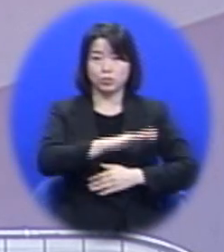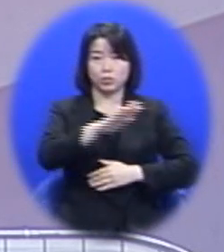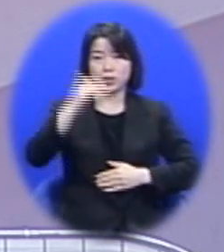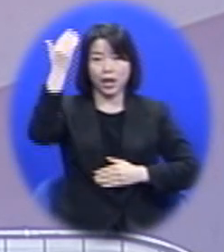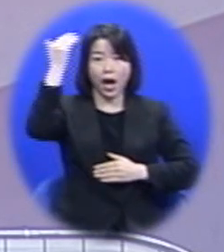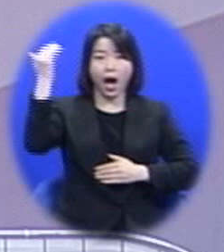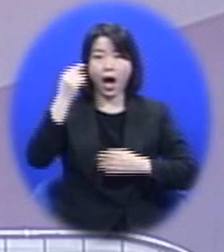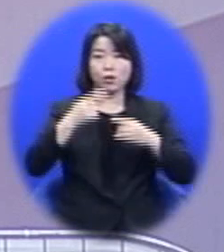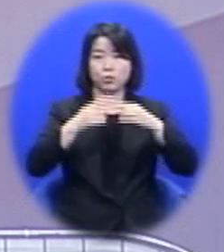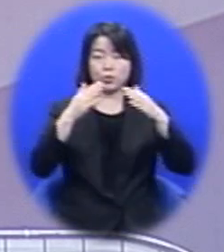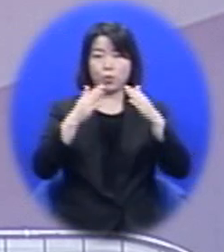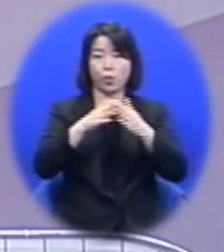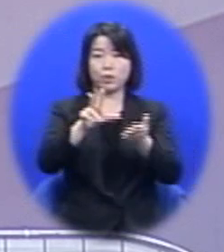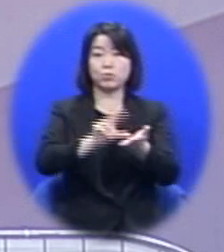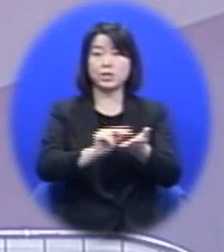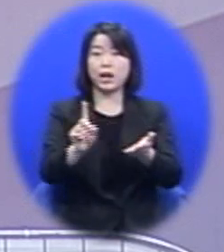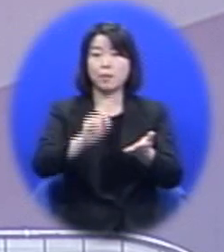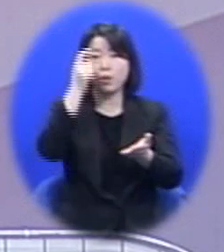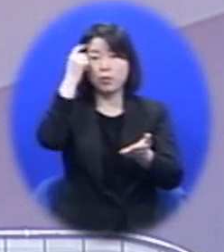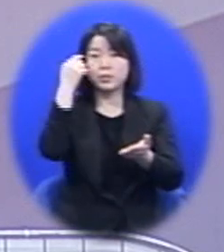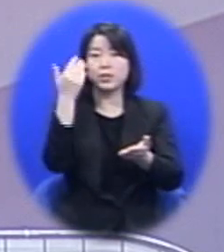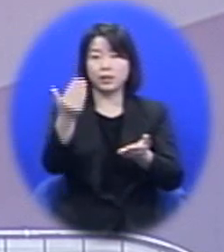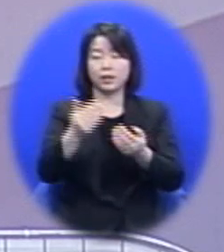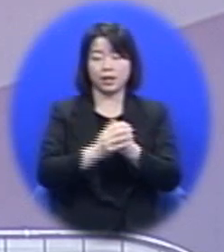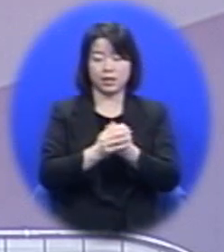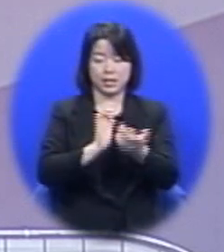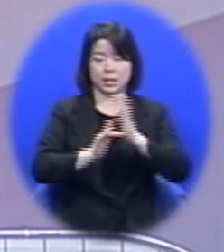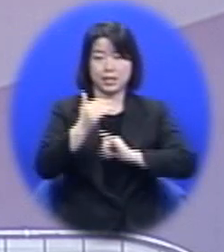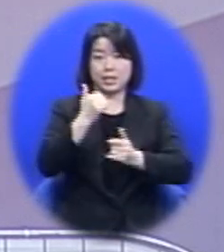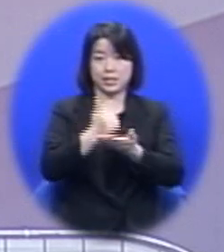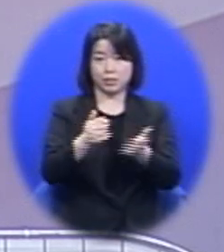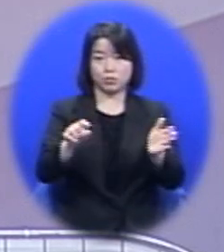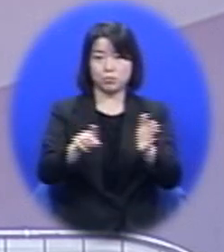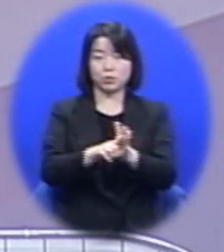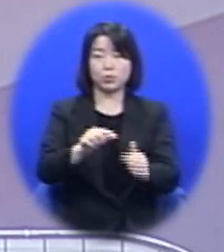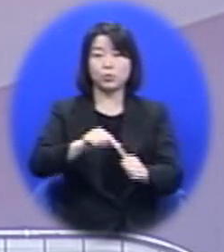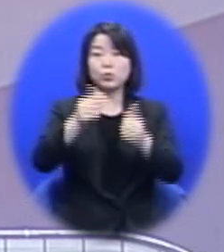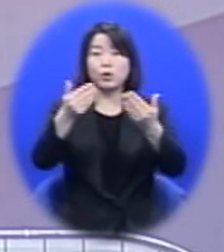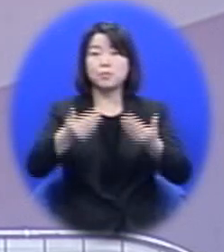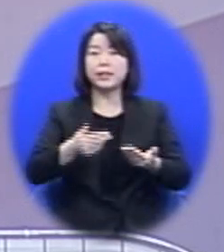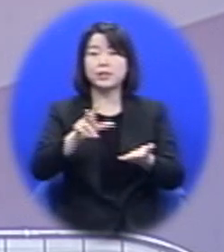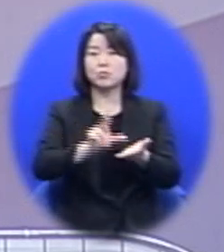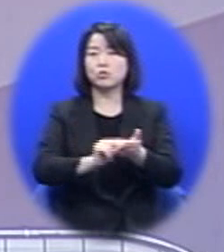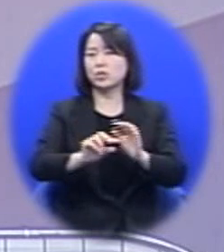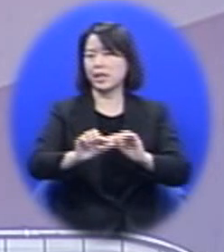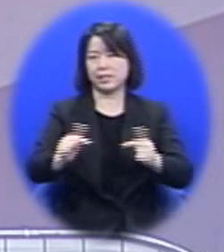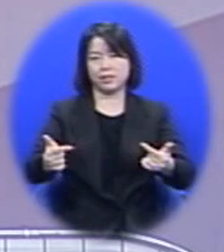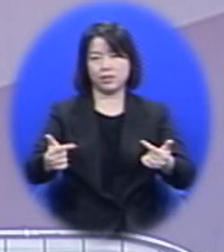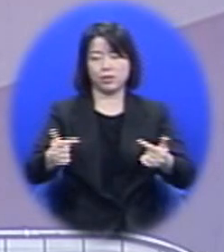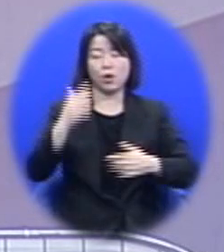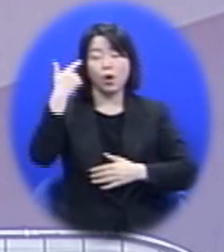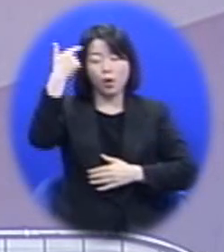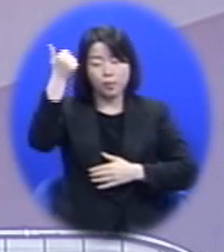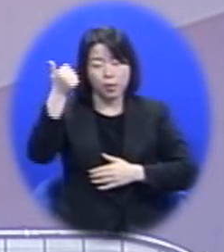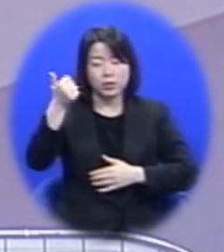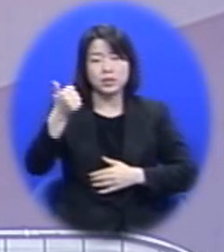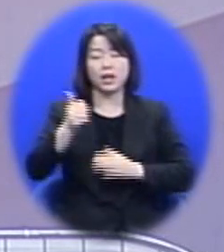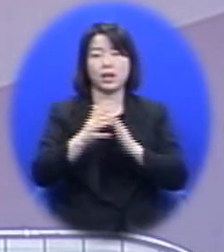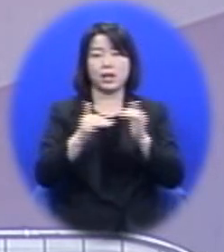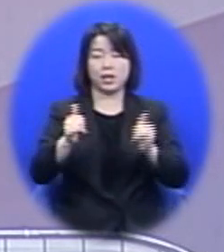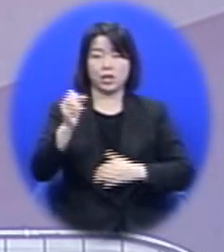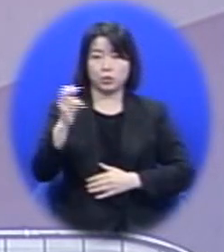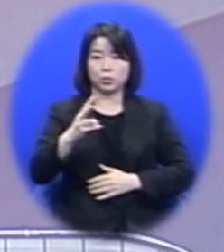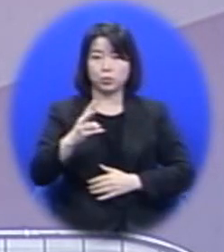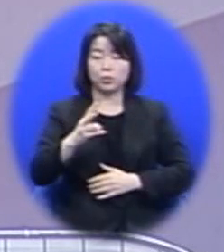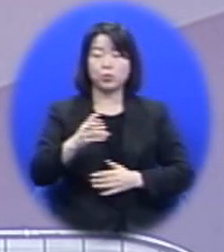뭐이겠습니까? 예수 믿고 구원받는 문제 아닙니다. 목회자나 교인이나 예수